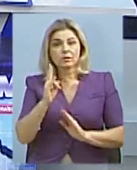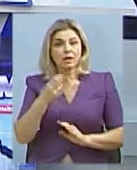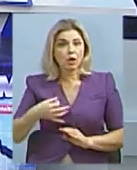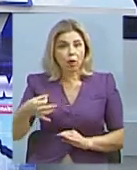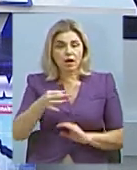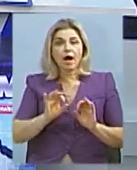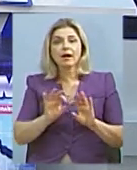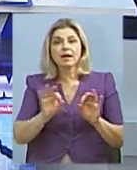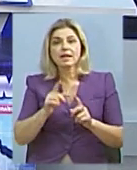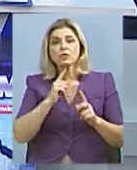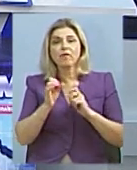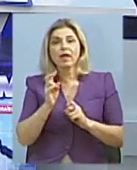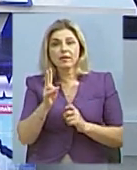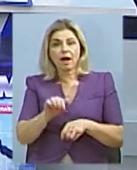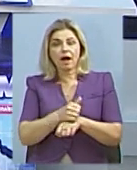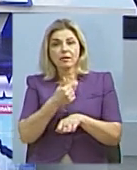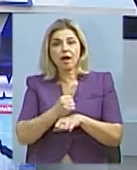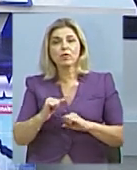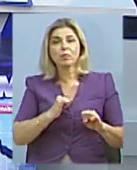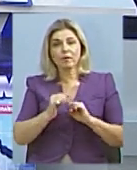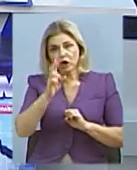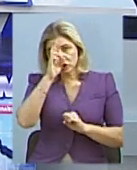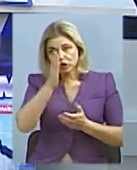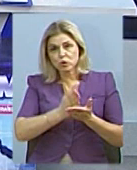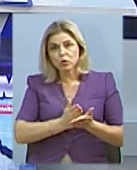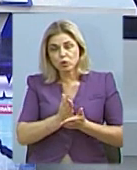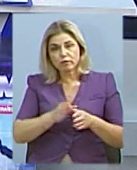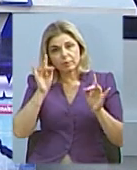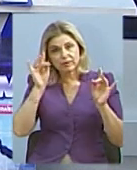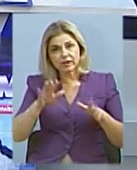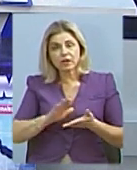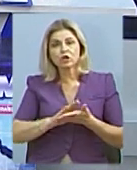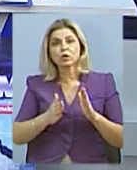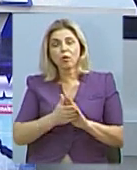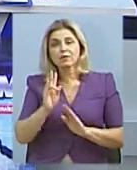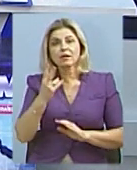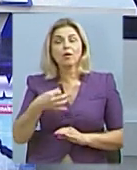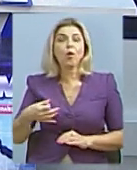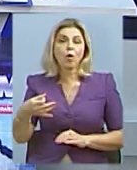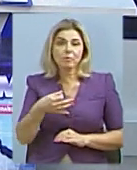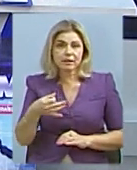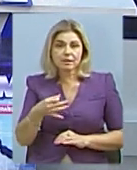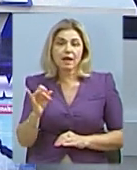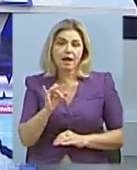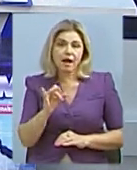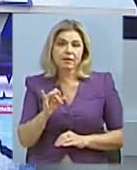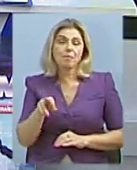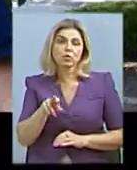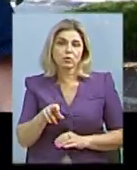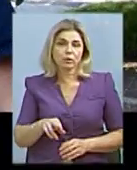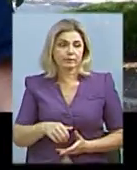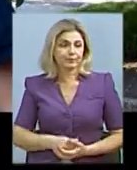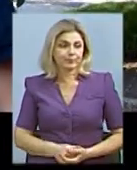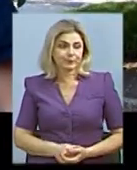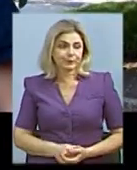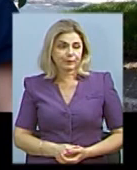розповіла речниця головного управління Державної служби з надзвичайних ситуацій у Миколаївській області Іляна Пацюк.